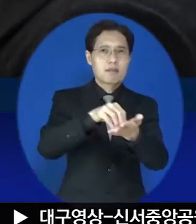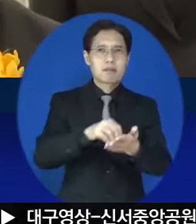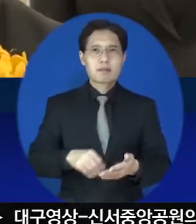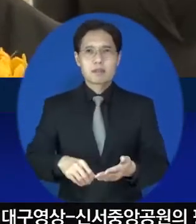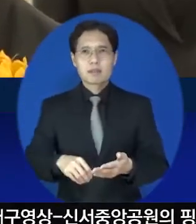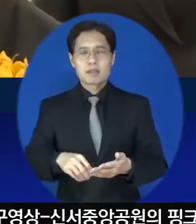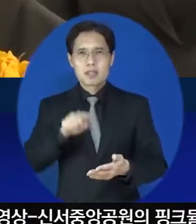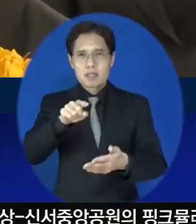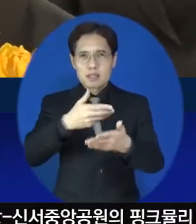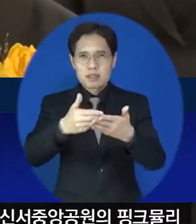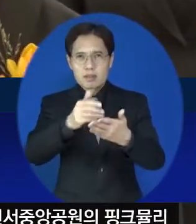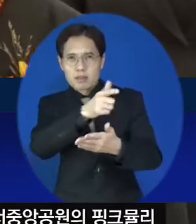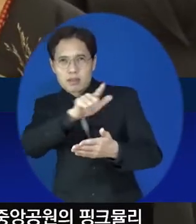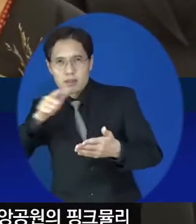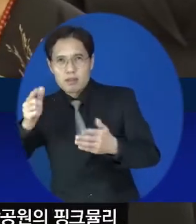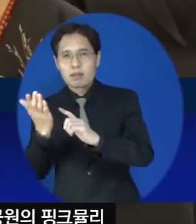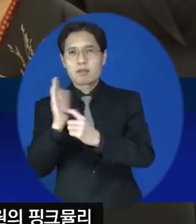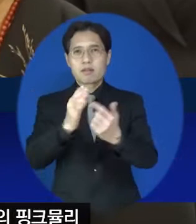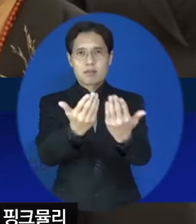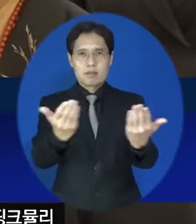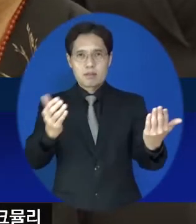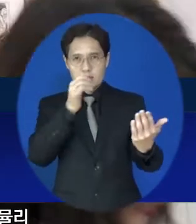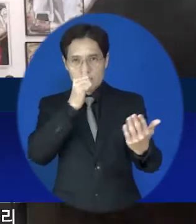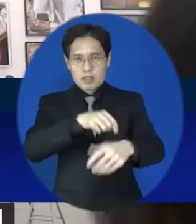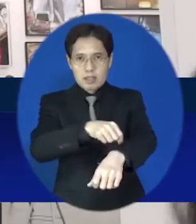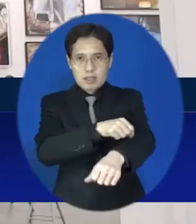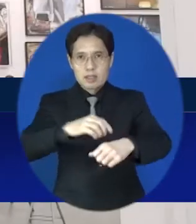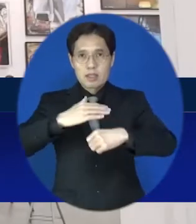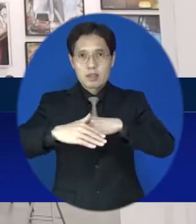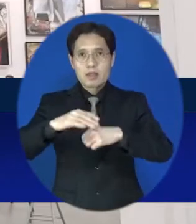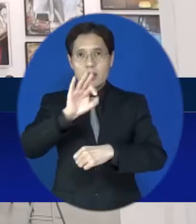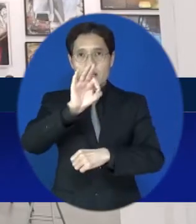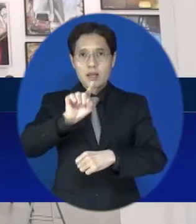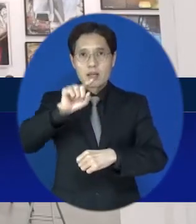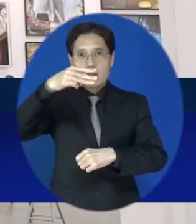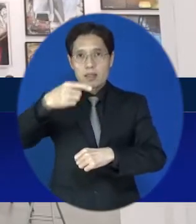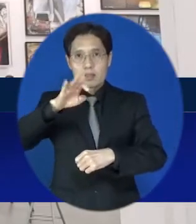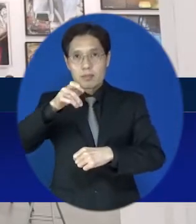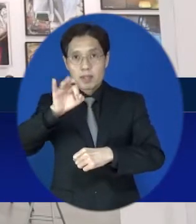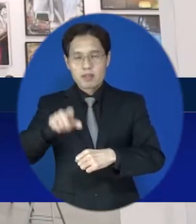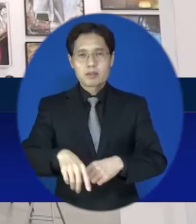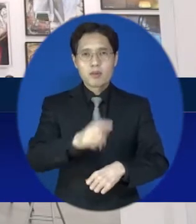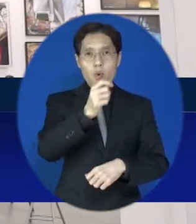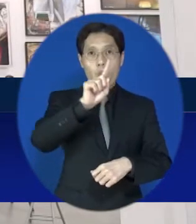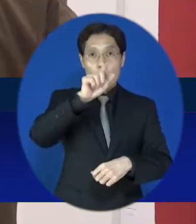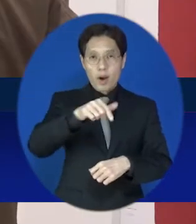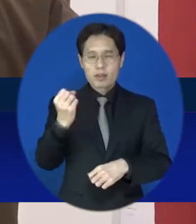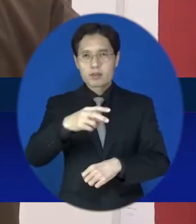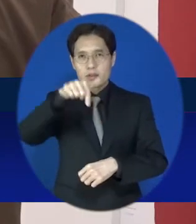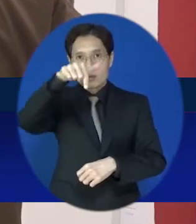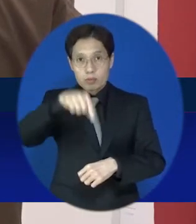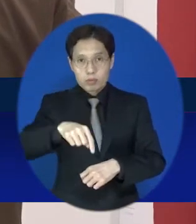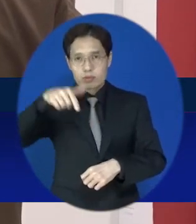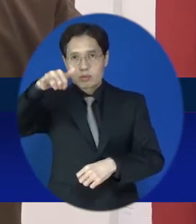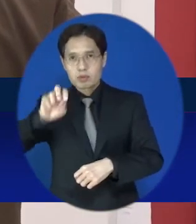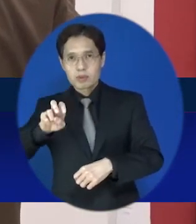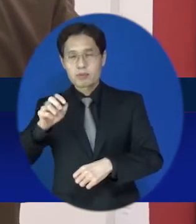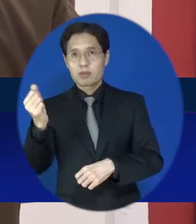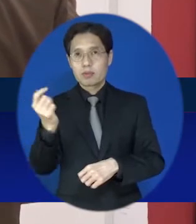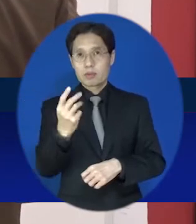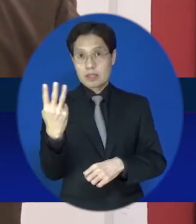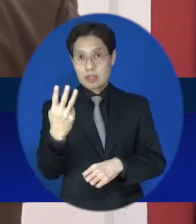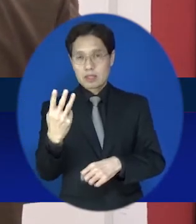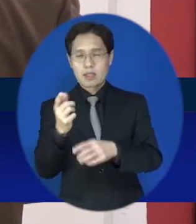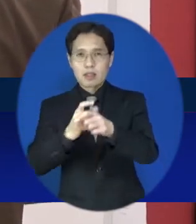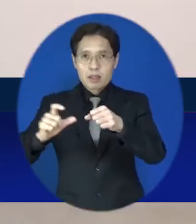참가해 실험적 작품을 선보였습니다. 특히 대구 아트페어에는 곽인식, 구본창, 김춘수 등 국내